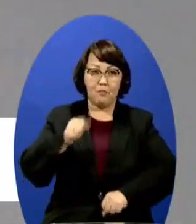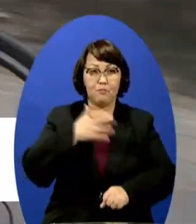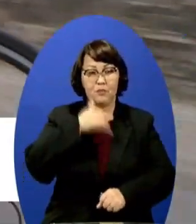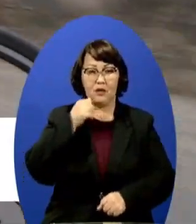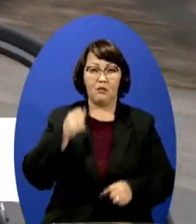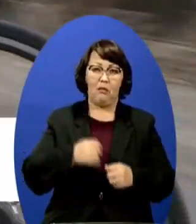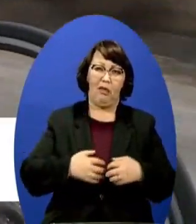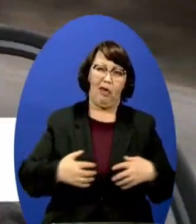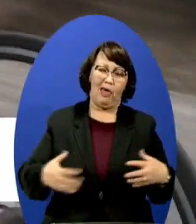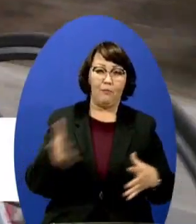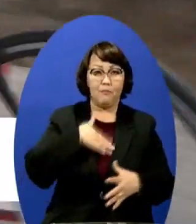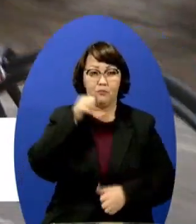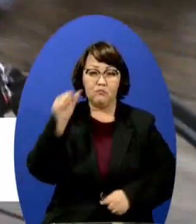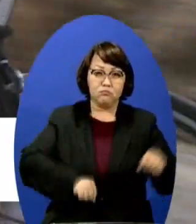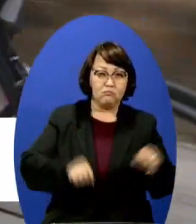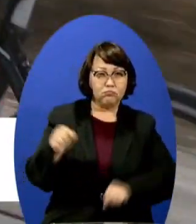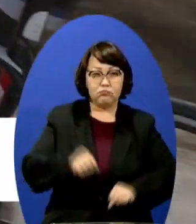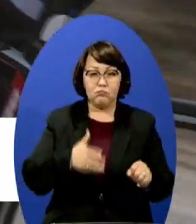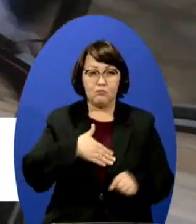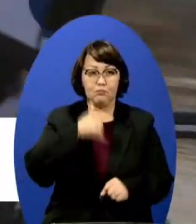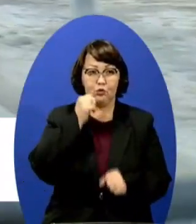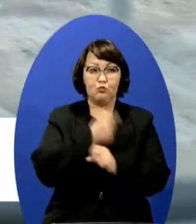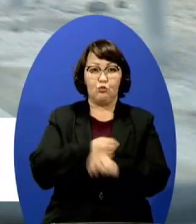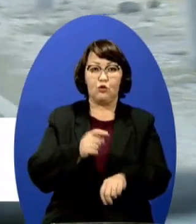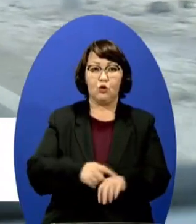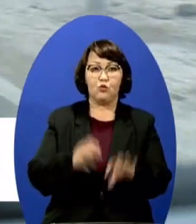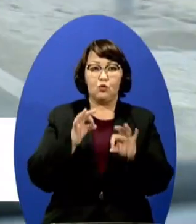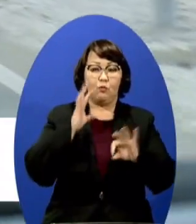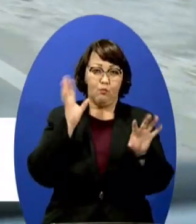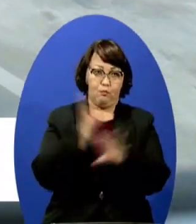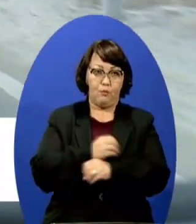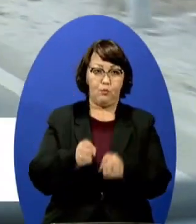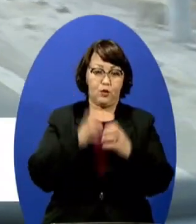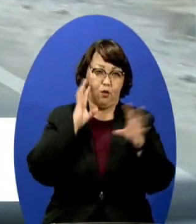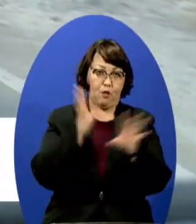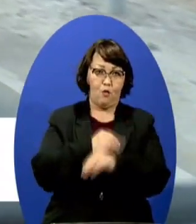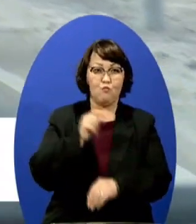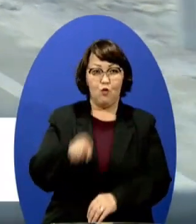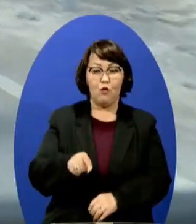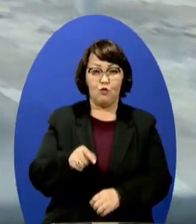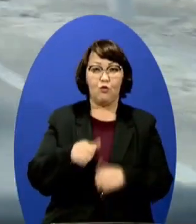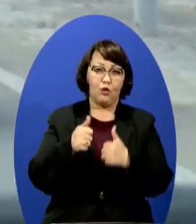дутагдлаас сэргийлж, чөлөө цагаа зөв боловсон өнгөрүүлэхэд чиглэсэн бүтээн байгуулалт хэмээн олзуурхаж байла.